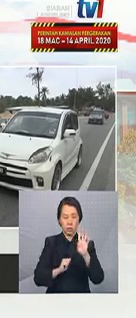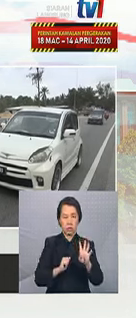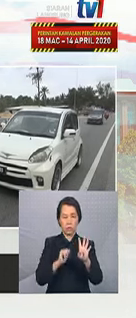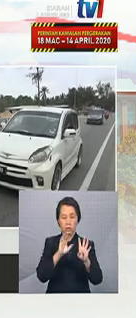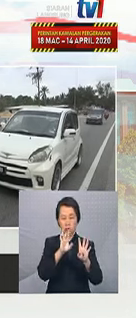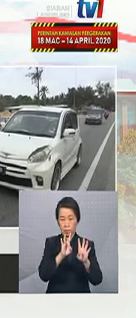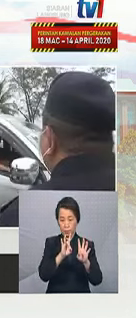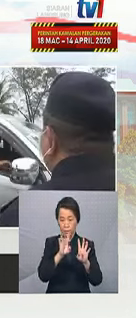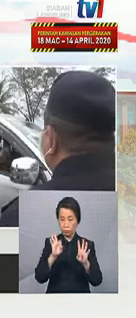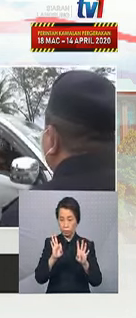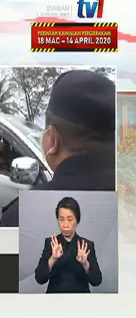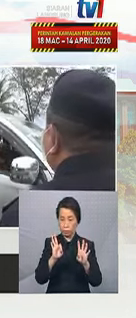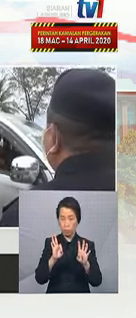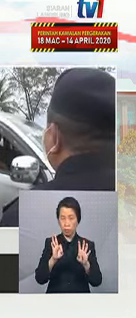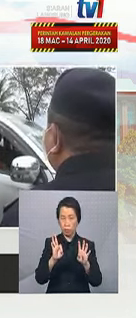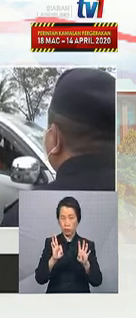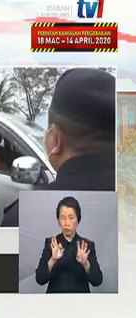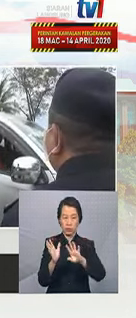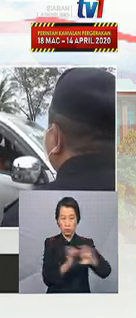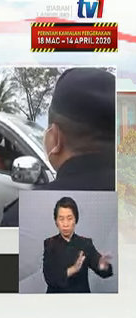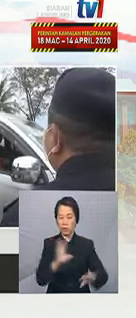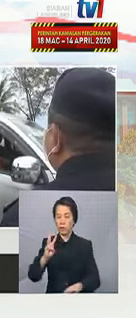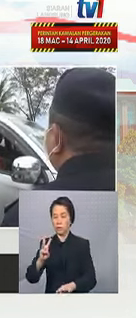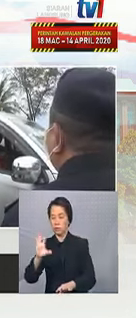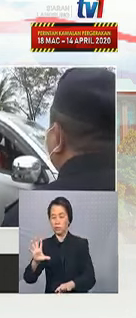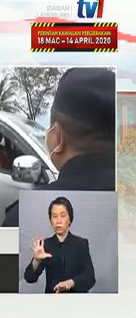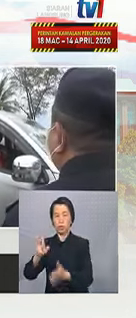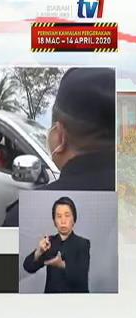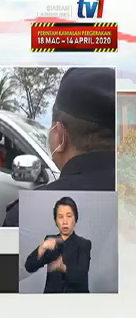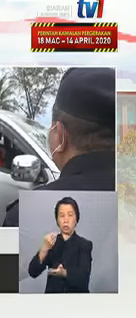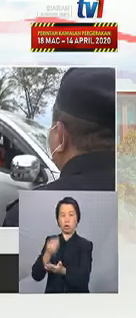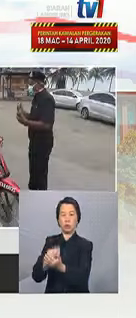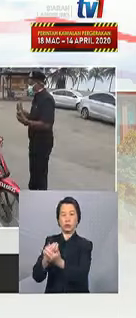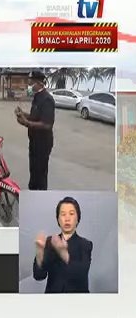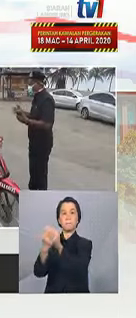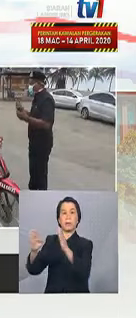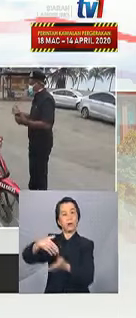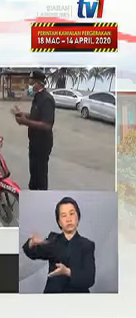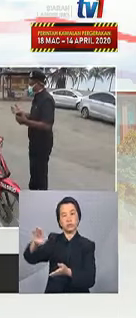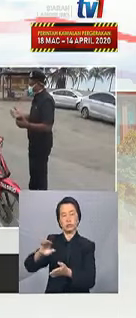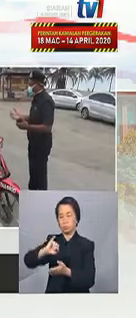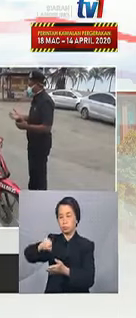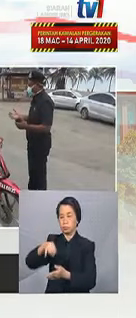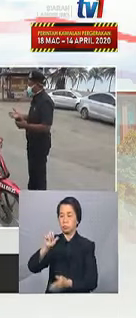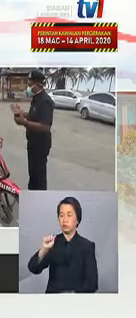489 dan 65 individu dijamin. Dan dari segi